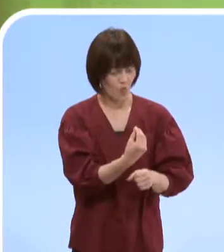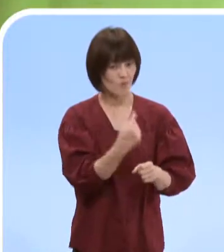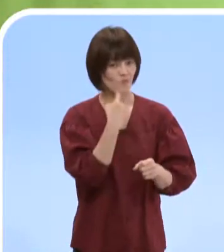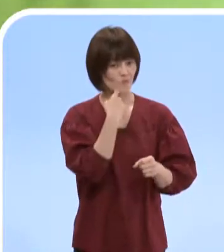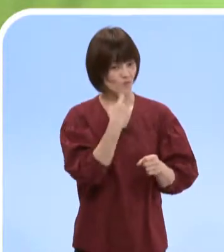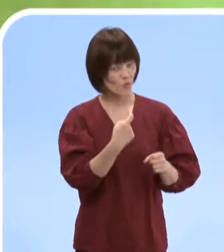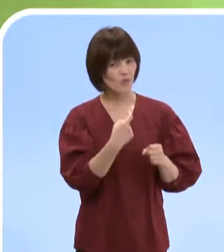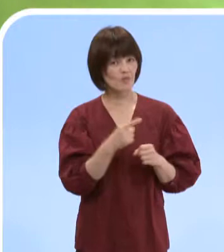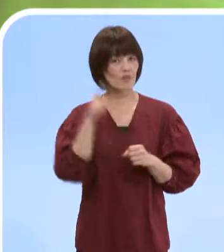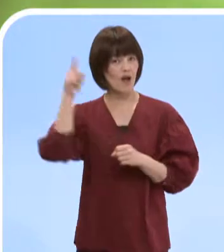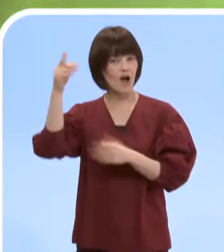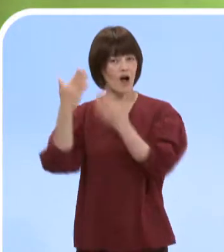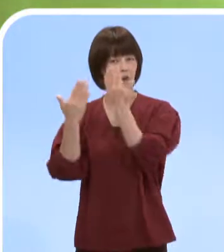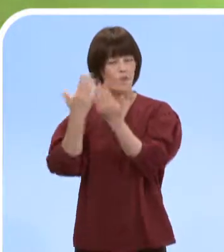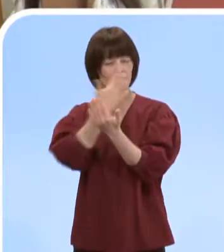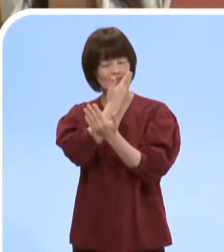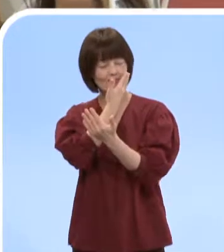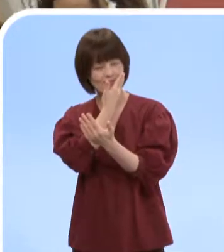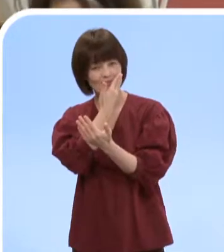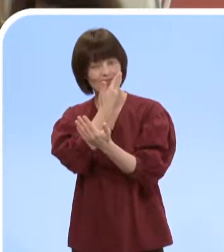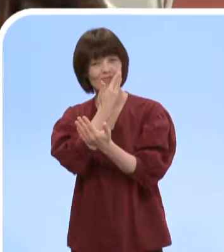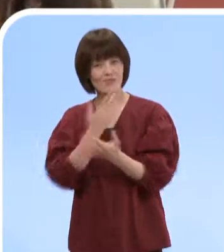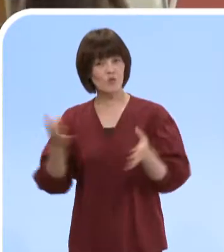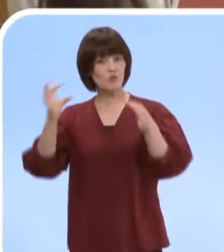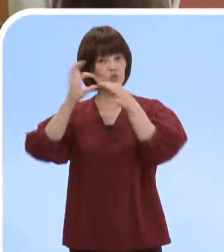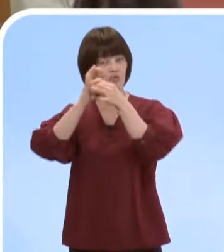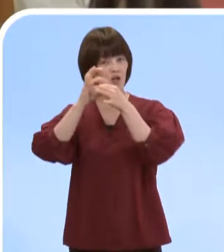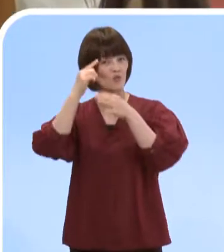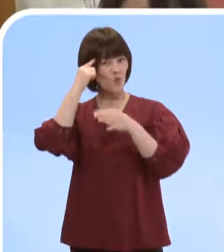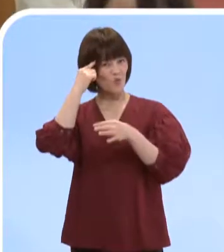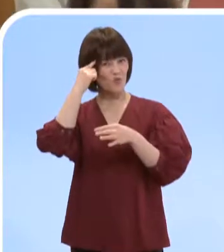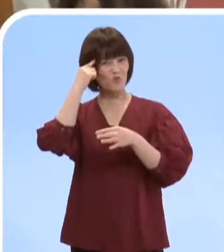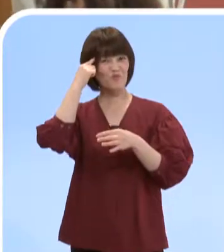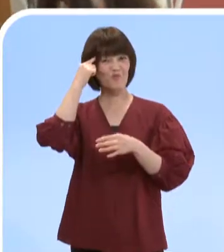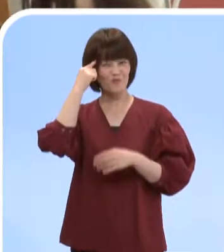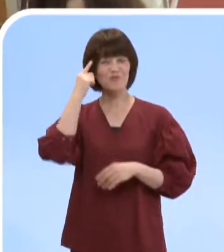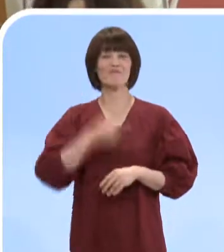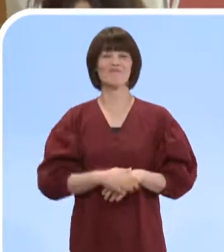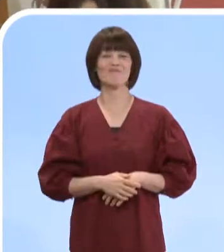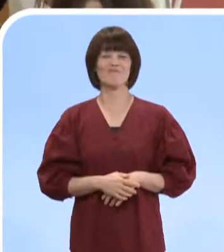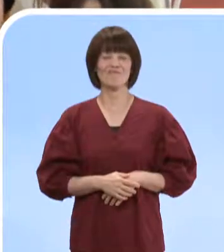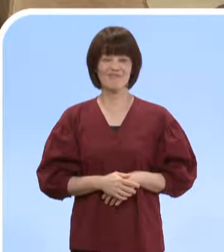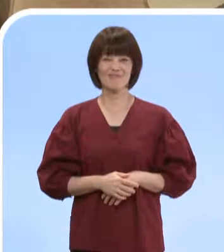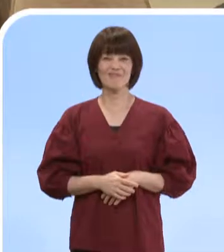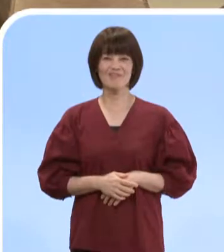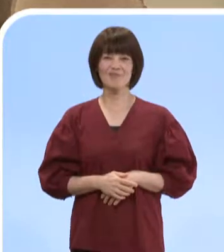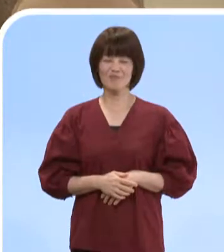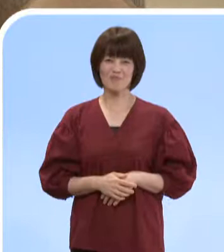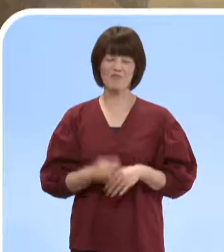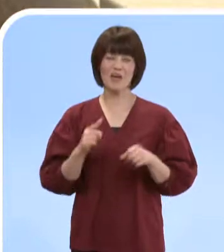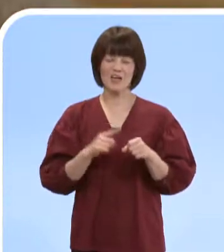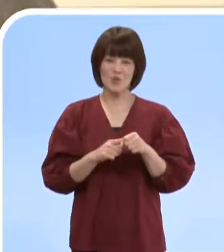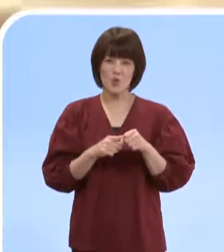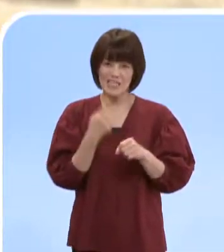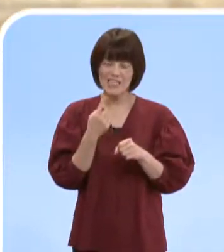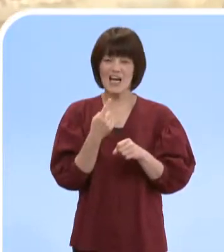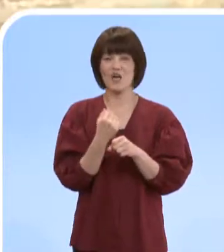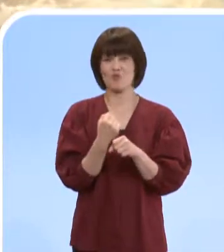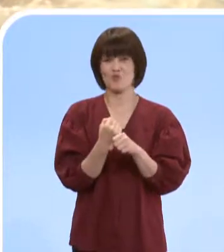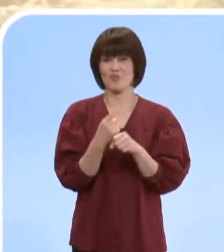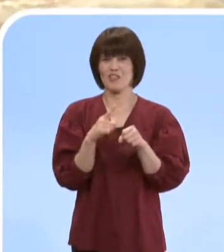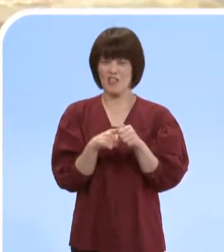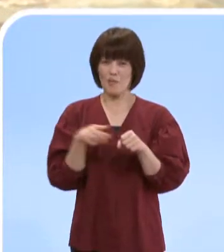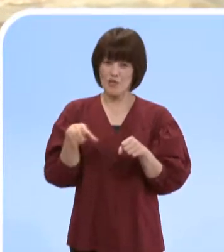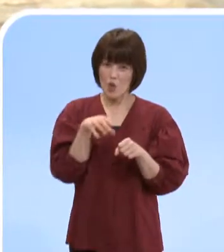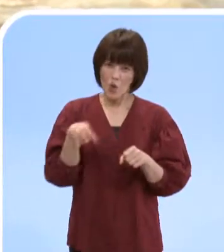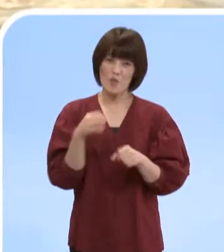少し深く考えていただけたりする方もいらっしゃるんじゃないかなということで、まあ、とっつきやすいって言いますか、そういうおも